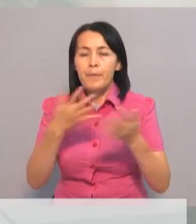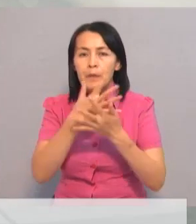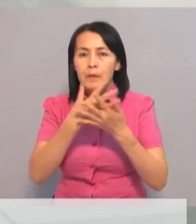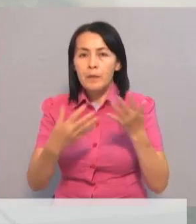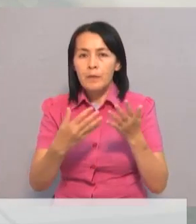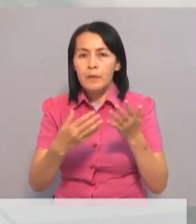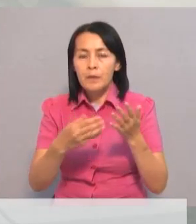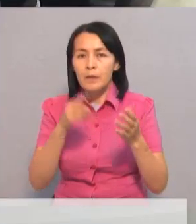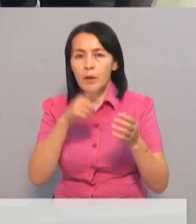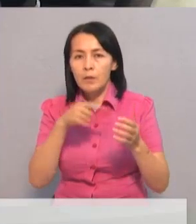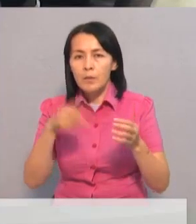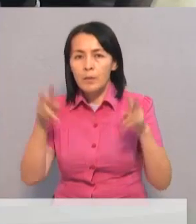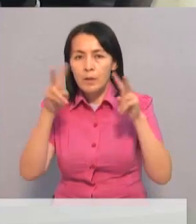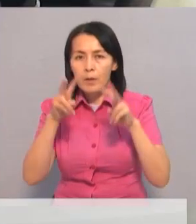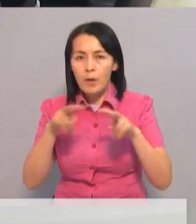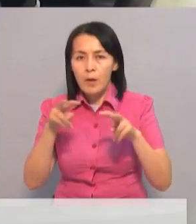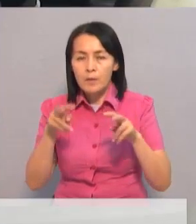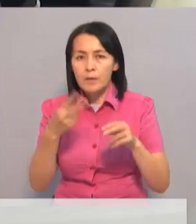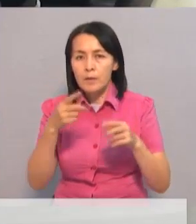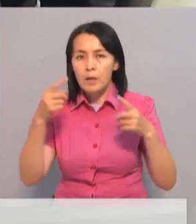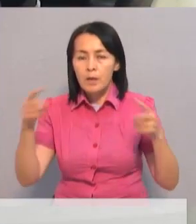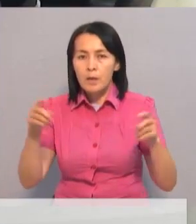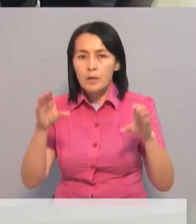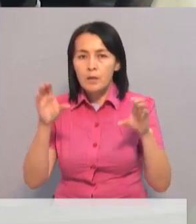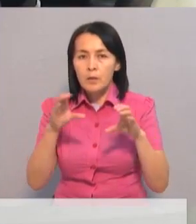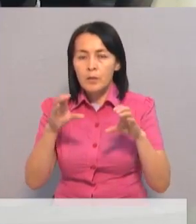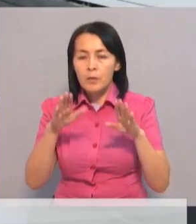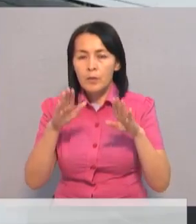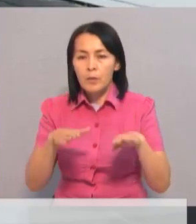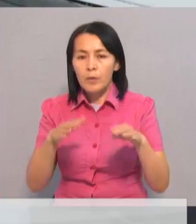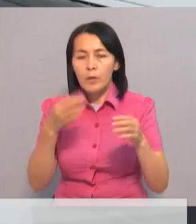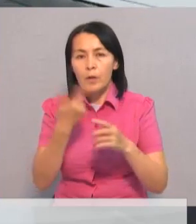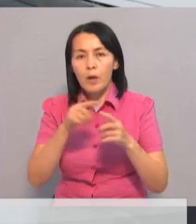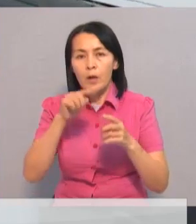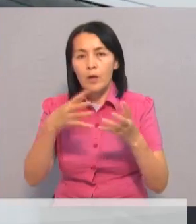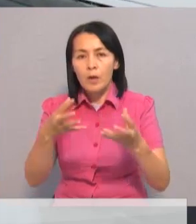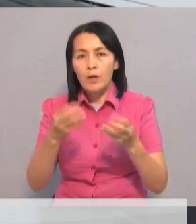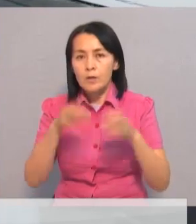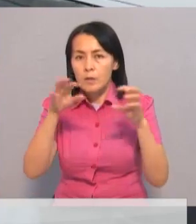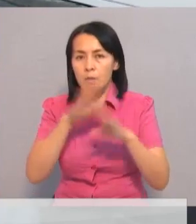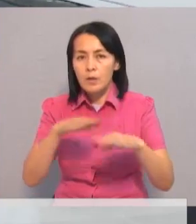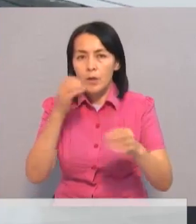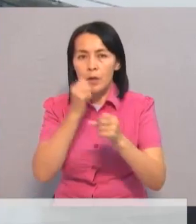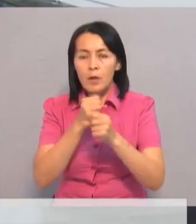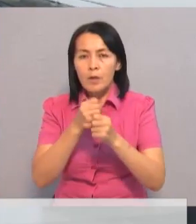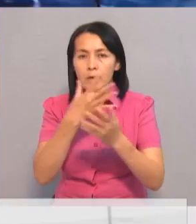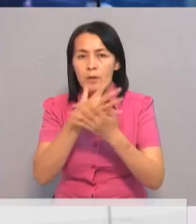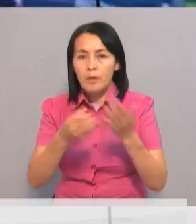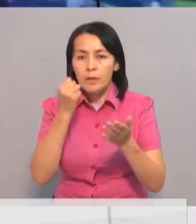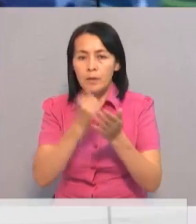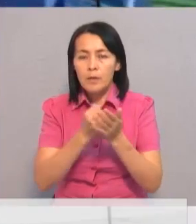товарного знака. С проверкой нагрянули в две разные торговые точки, в одной из которых и обнаружили незаконное использование товарного